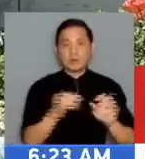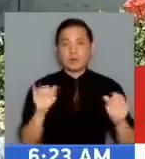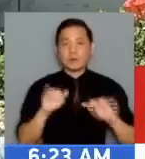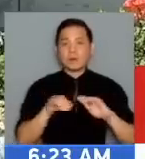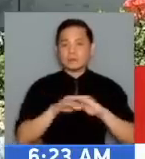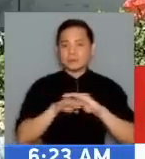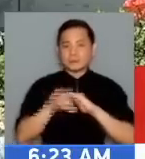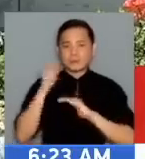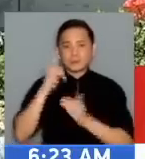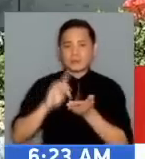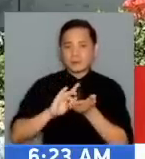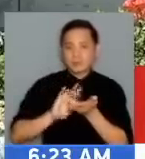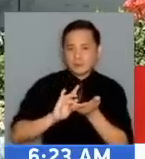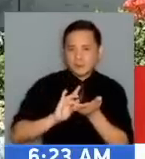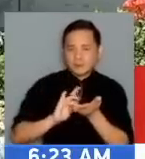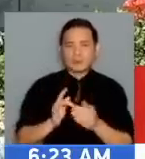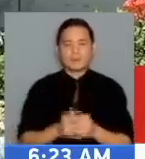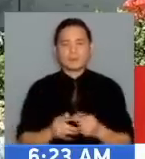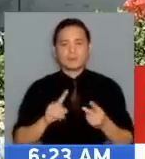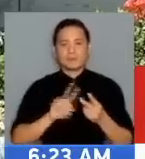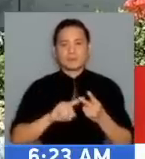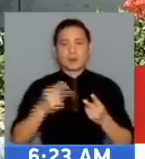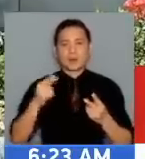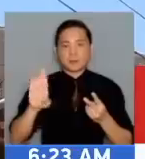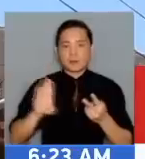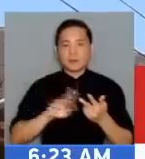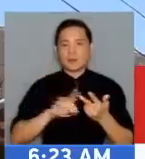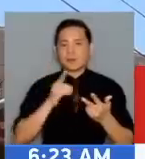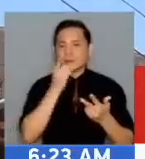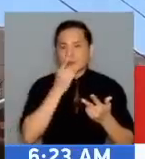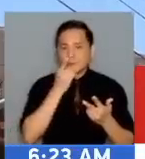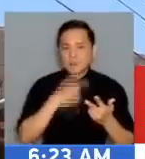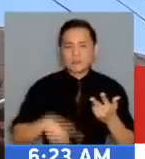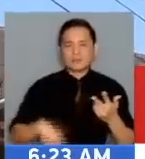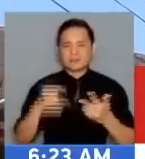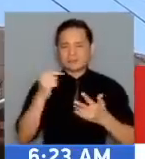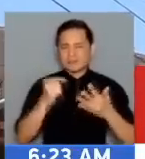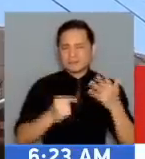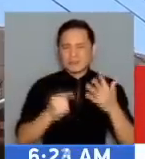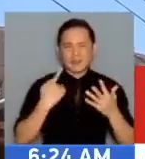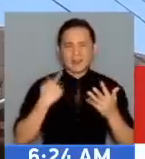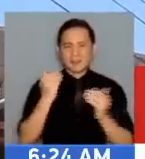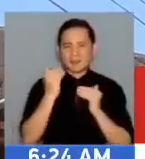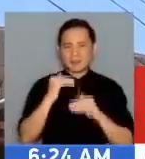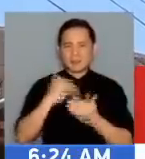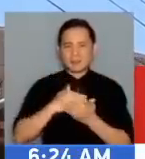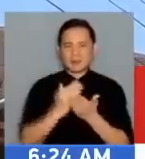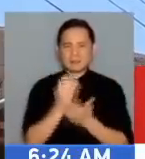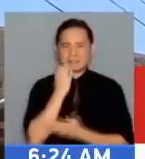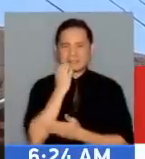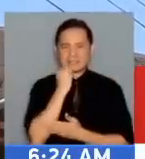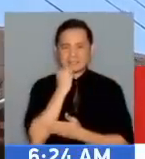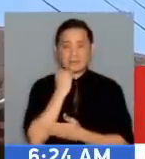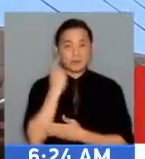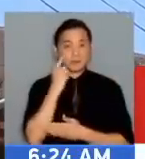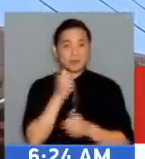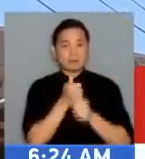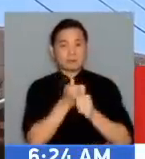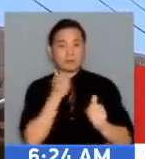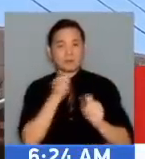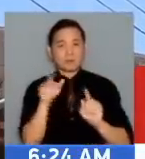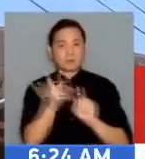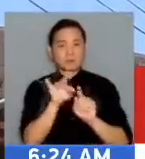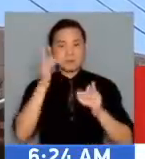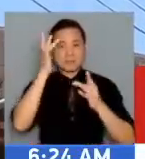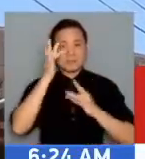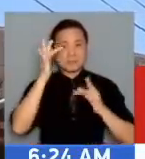na para sa hypertension at diabetes dahil sa limitadong budget. Para maiwasan ang iba pang sakit, nirekomenda ng